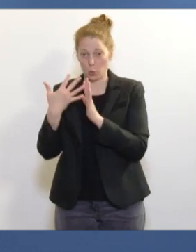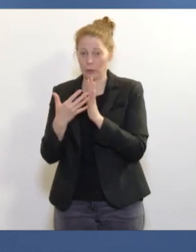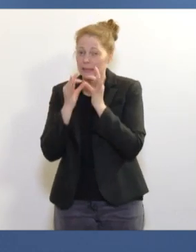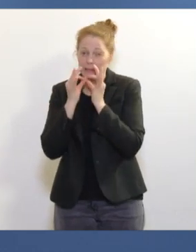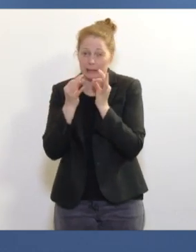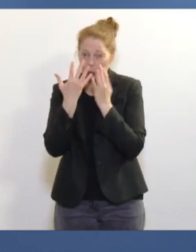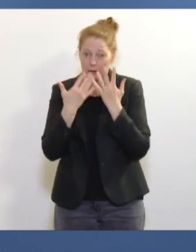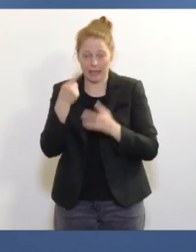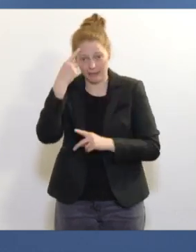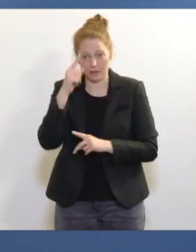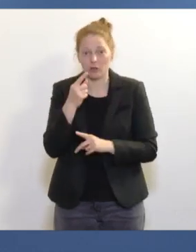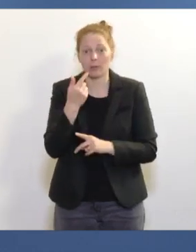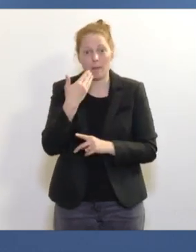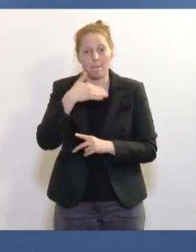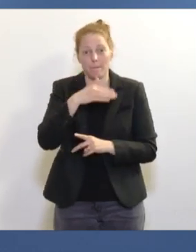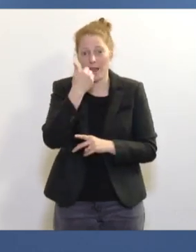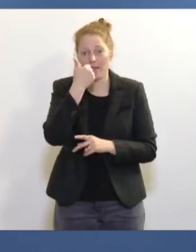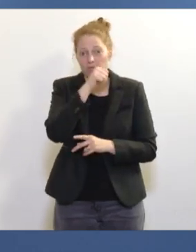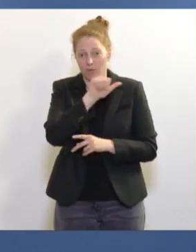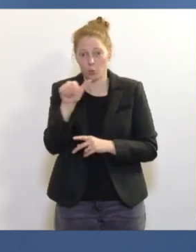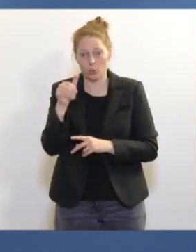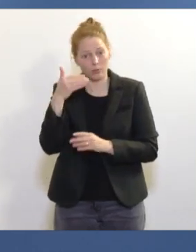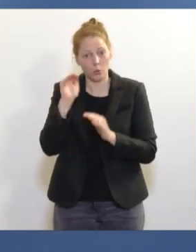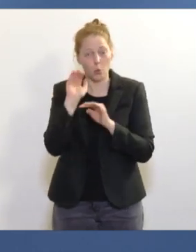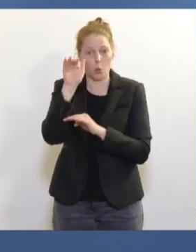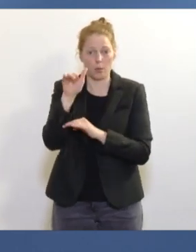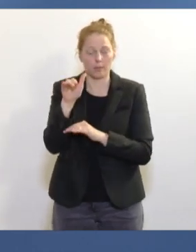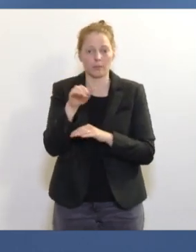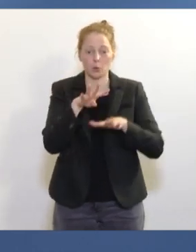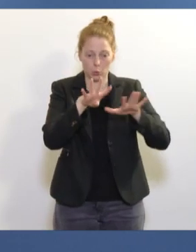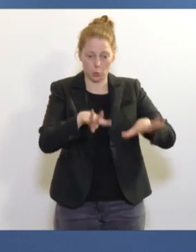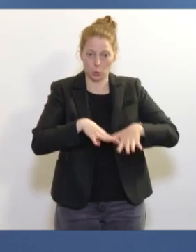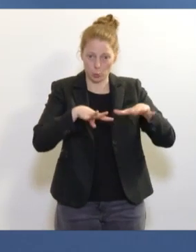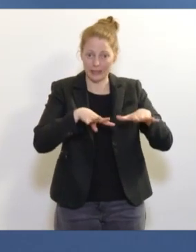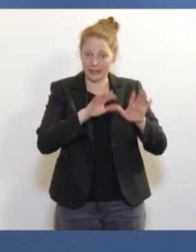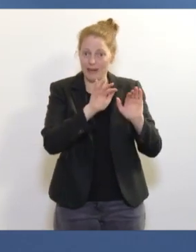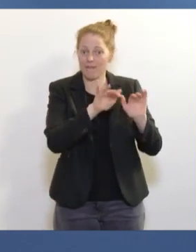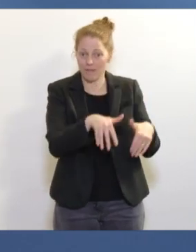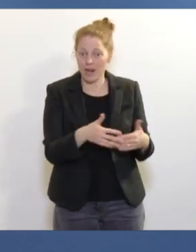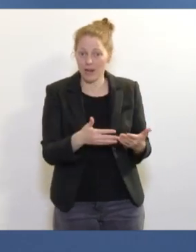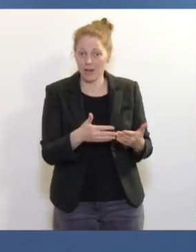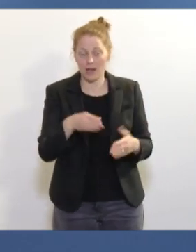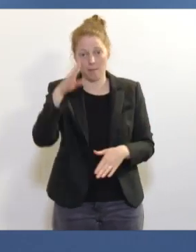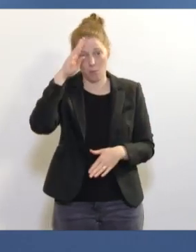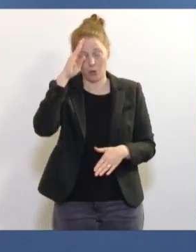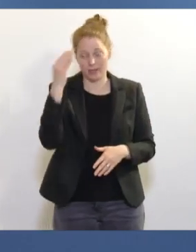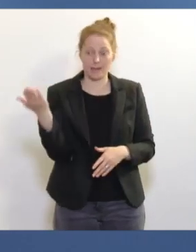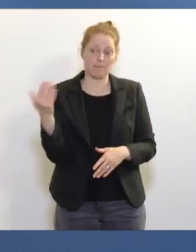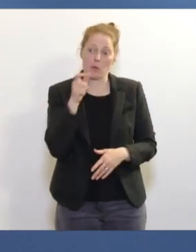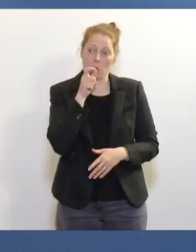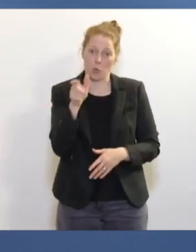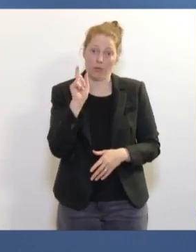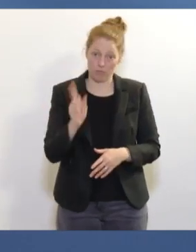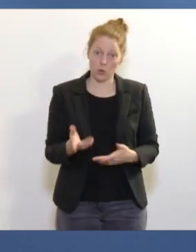nicht, aber sie leiden am 1000-Dach-Bereich. Es sind noch 19 Fälle, das wird sich noch erst im Kap, wo sogar mit den Polizei dabei gerufen